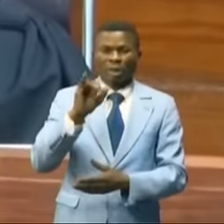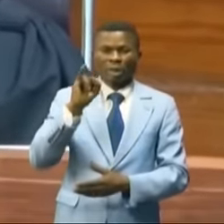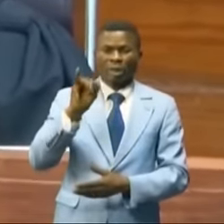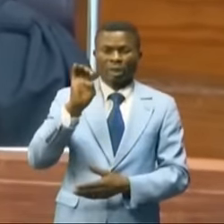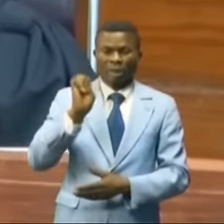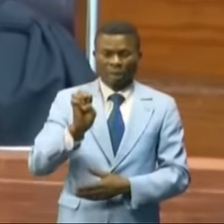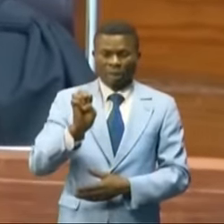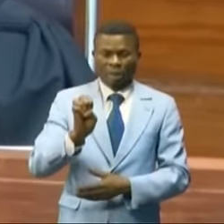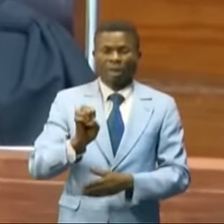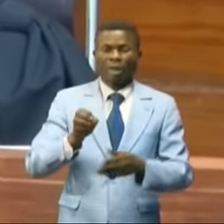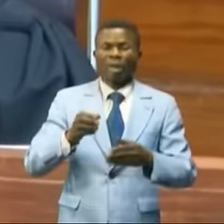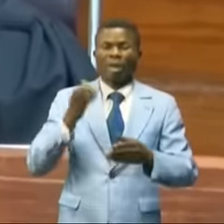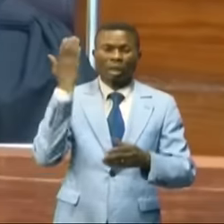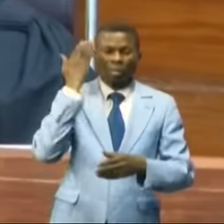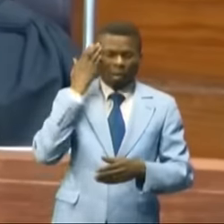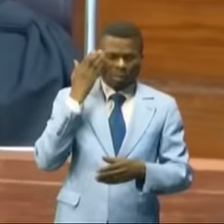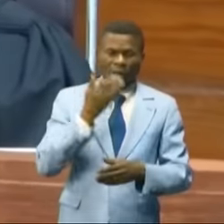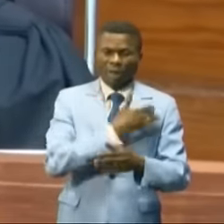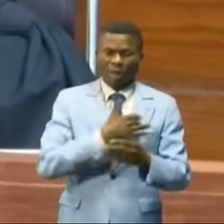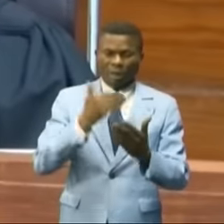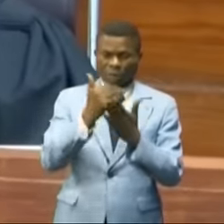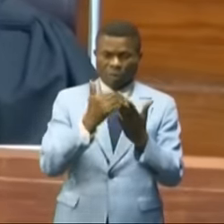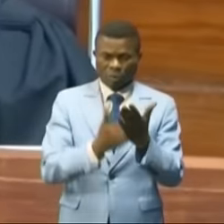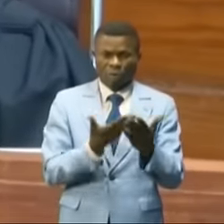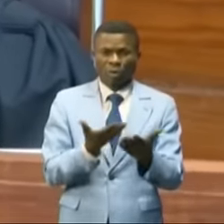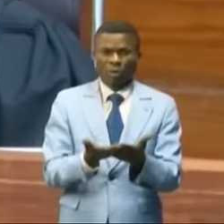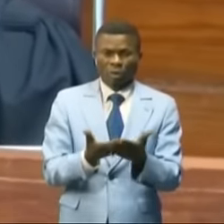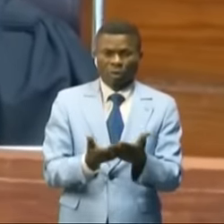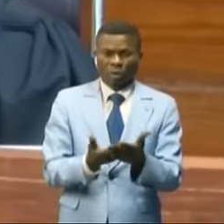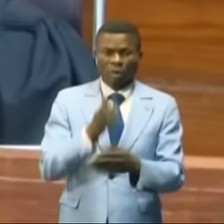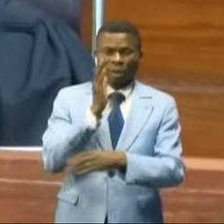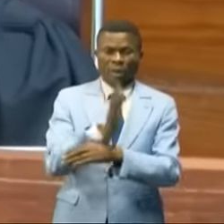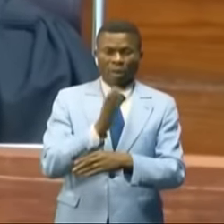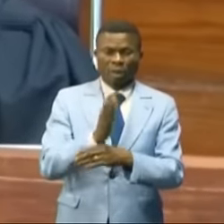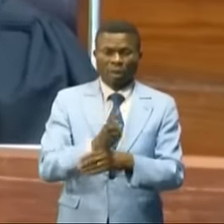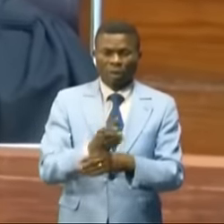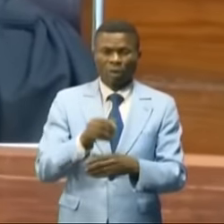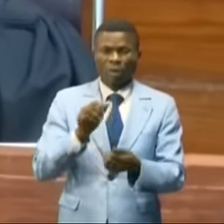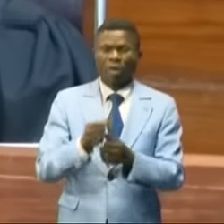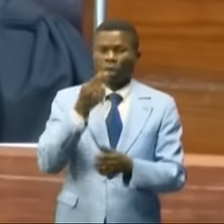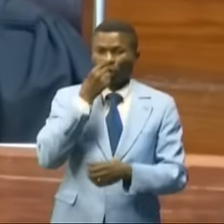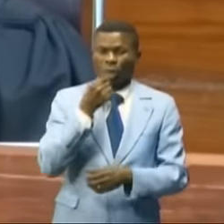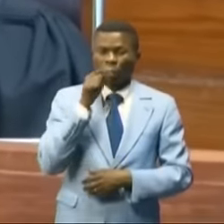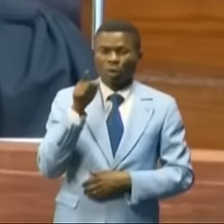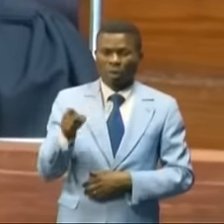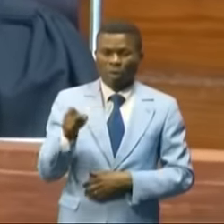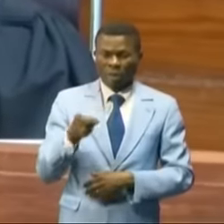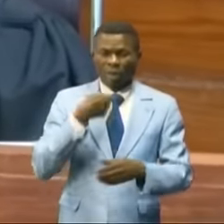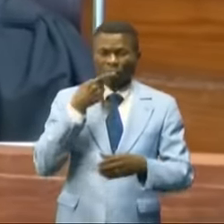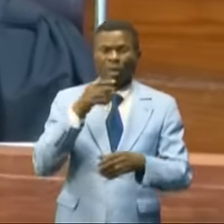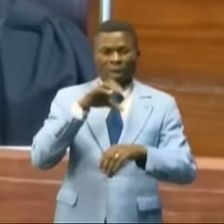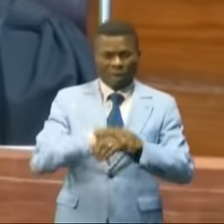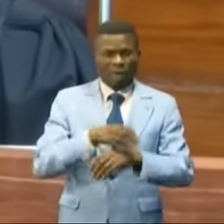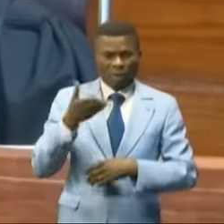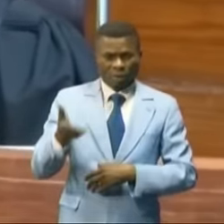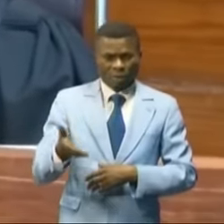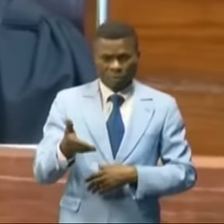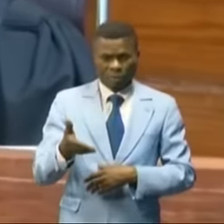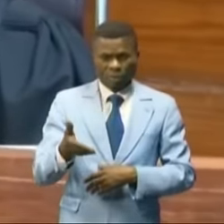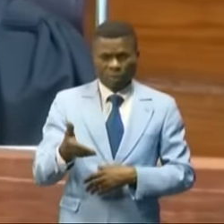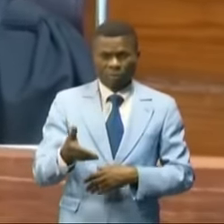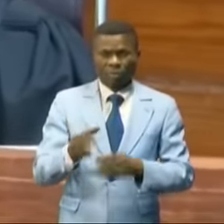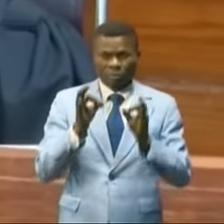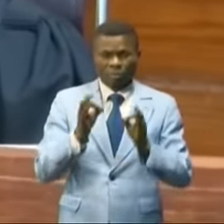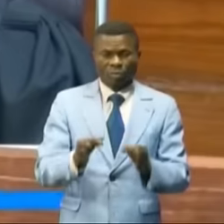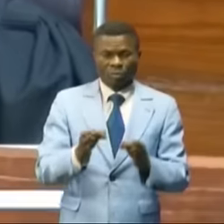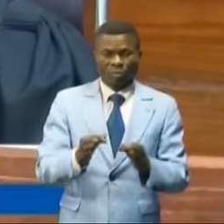et Dieudonné Mvuezolo Mbumba, juge, le conseiller référendaire José Katouma Rampumbu et magistrat rapporteur, en présence